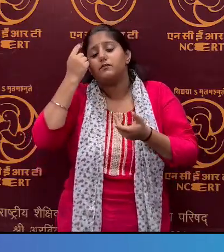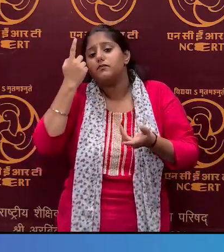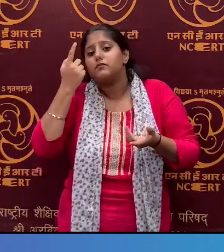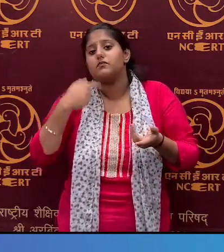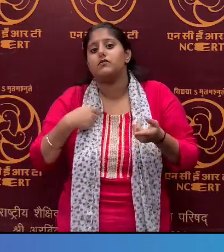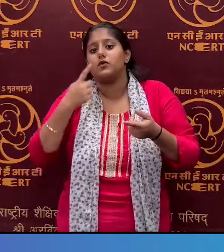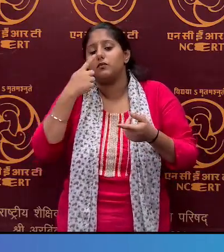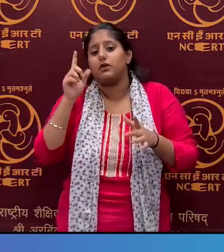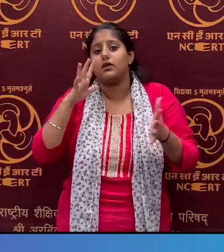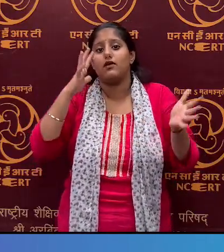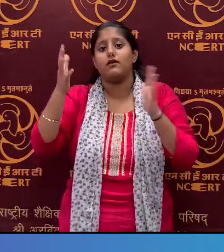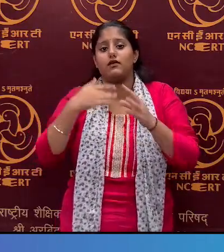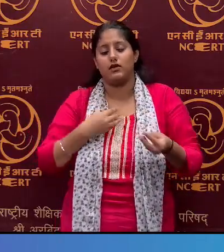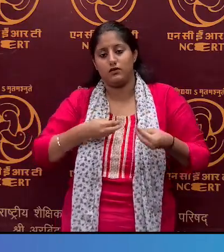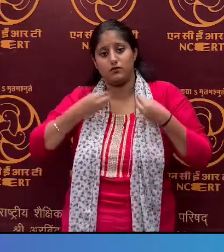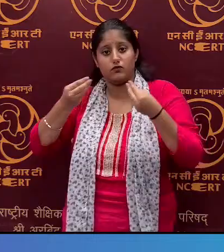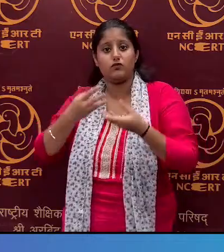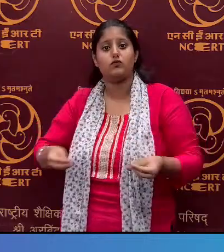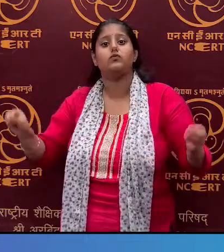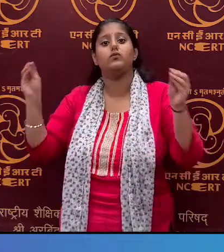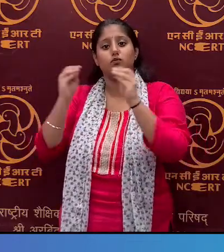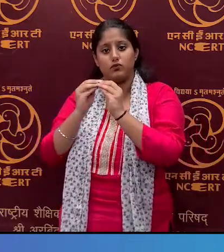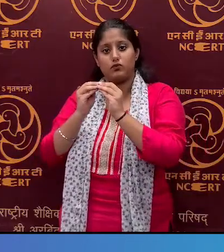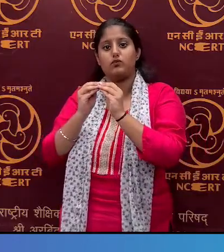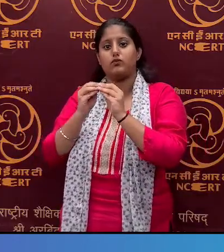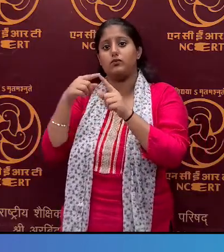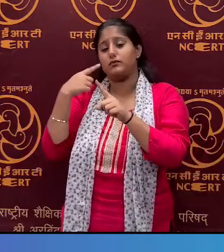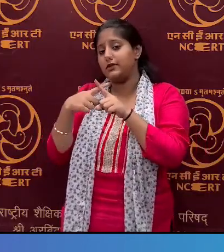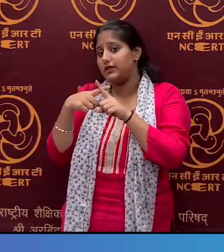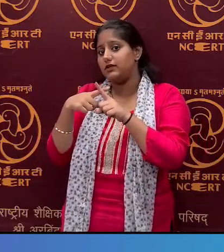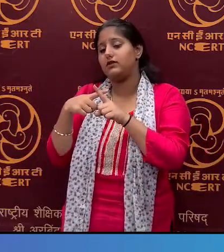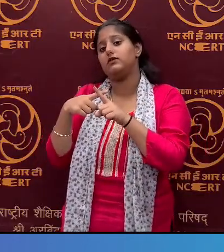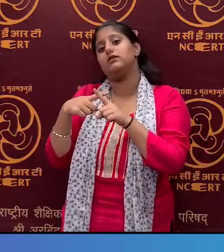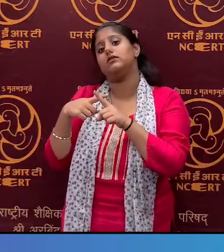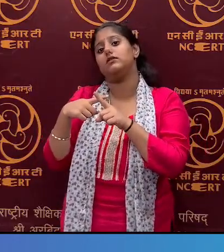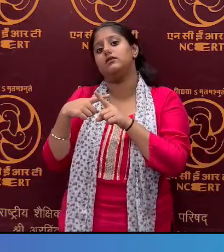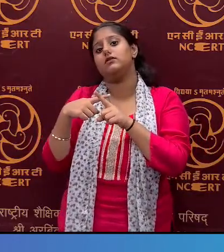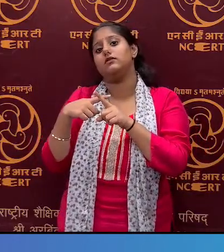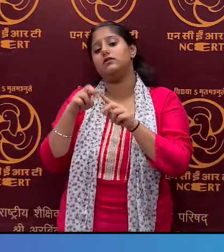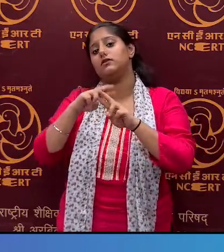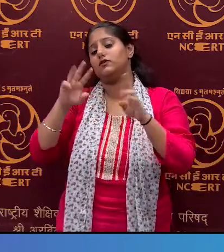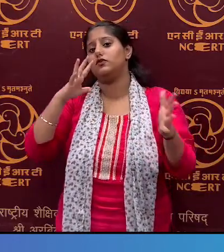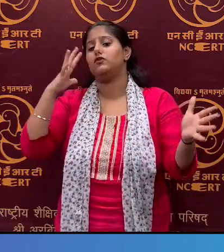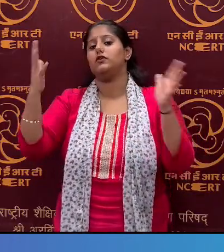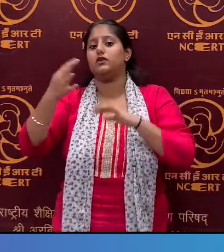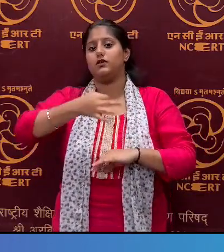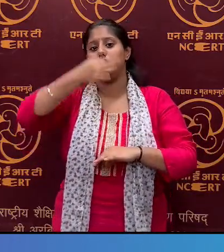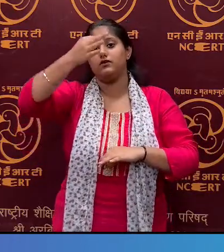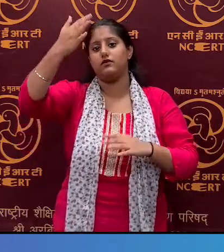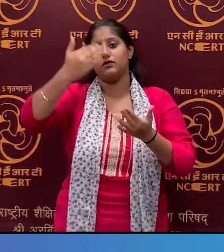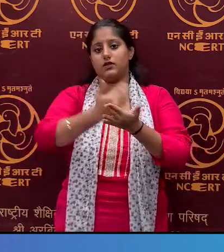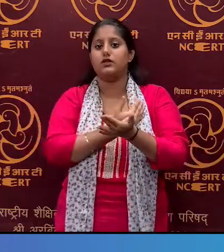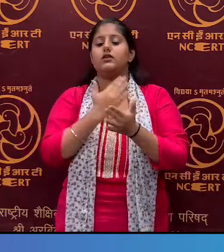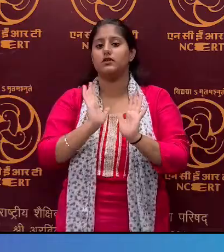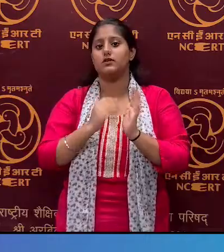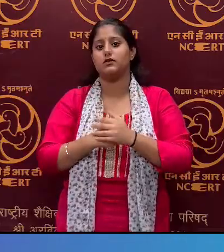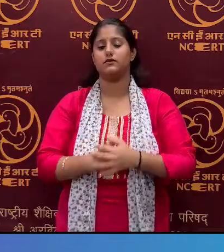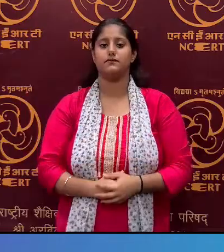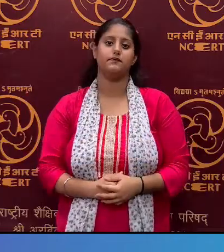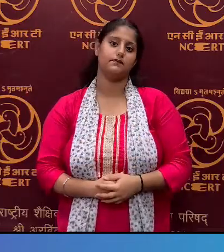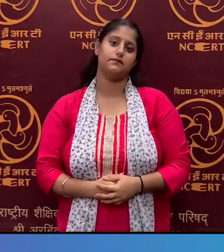के लिए ज़्यादा कंट्रीब्यूट कर पाएगा और वो अपना और इस पूरी दुनिया का फ्यूचर ज़्यादा सिक्योर कर